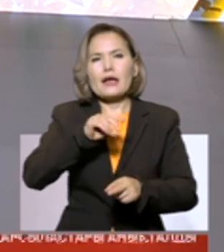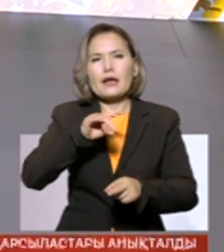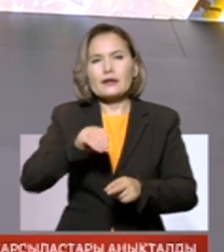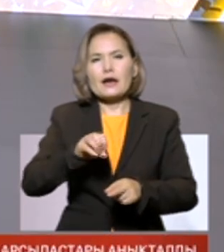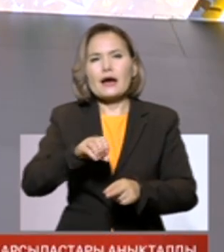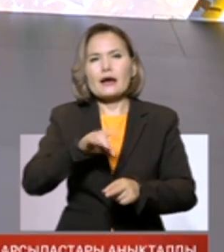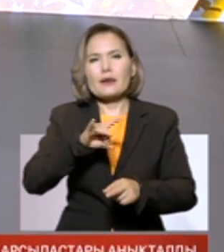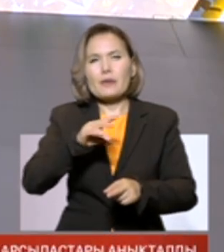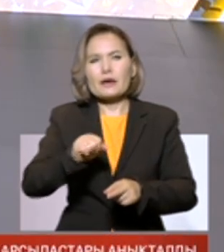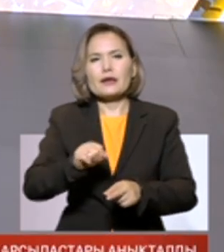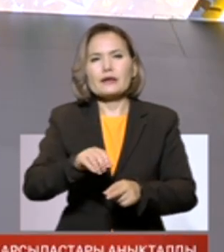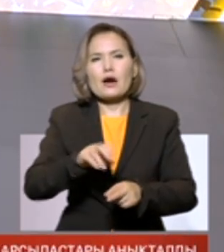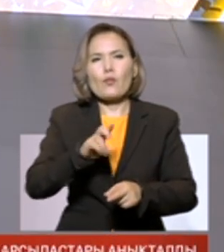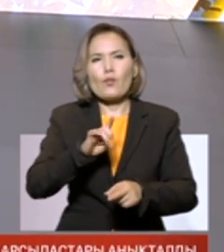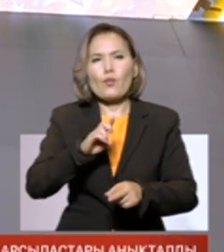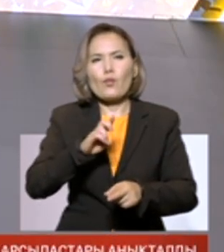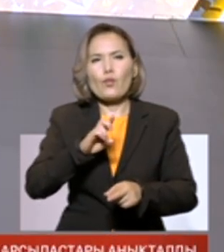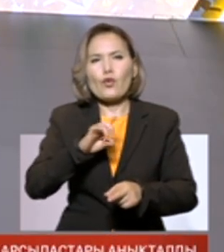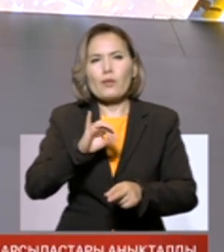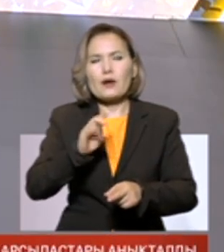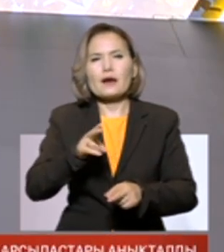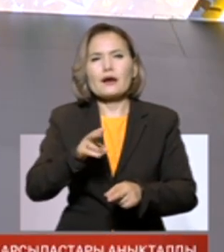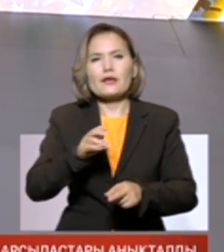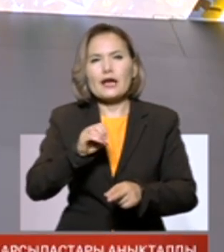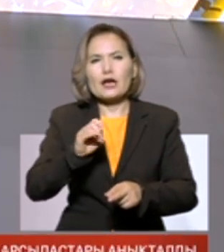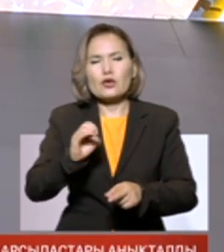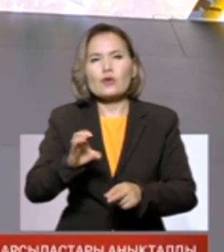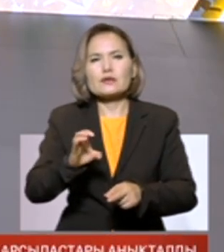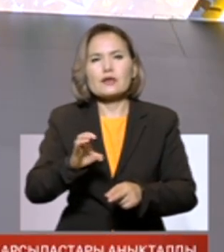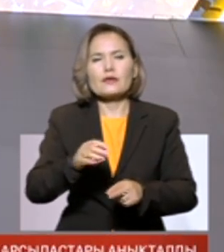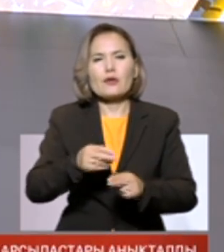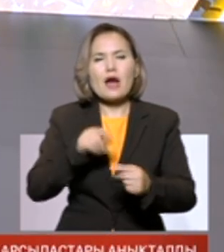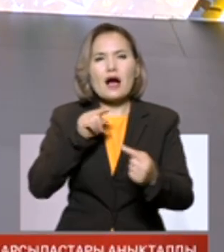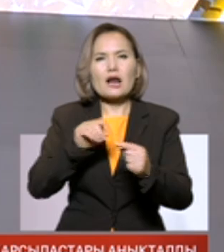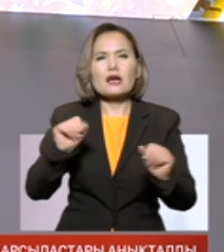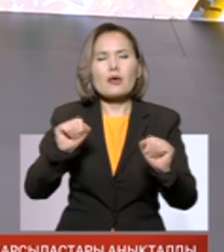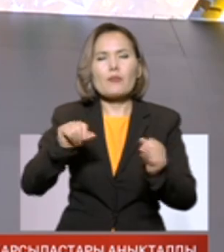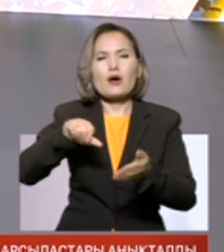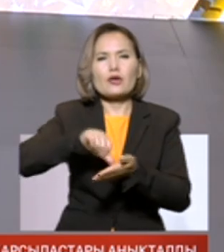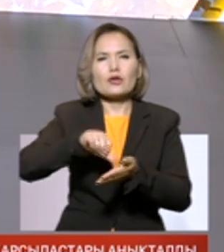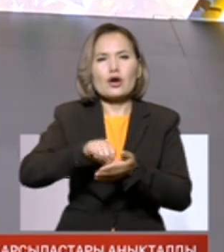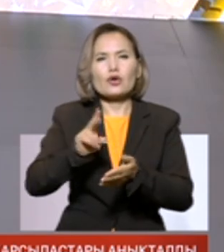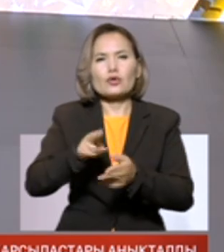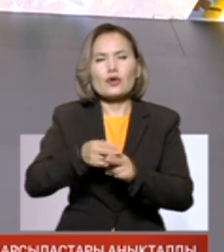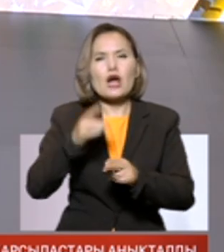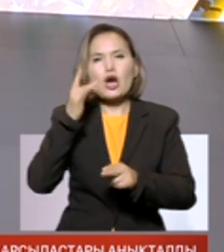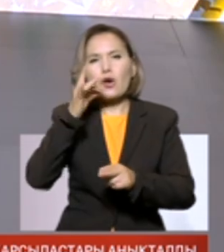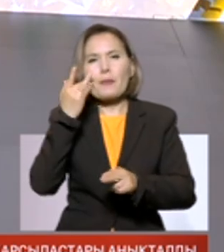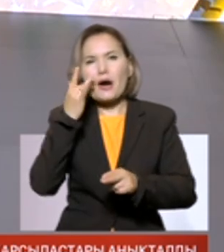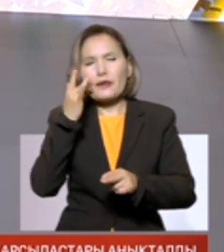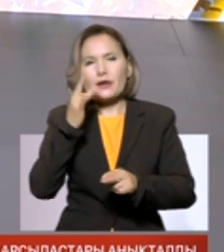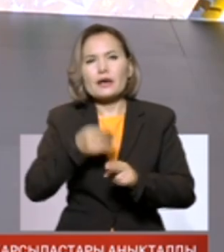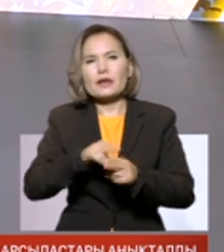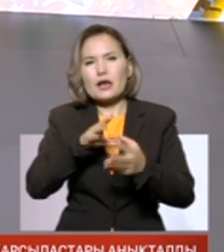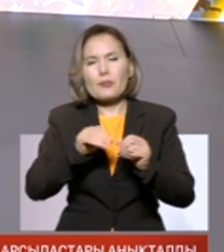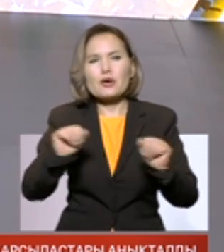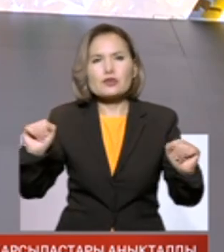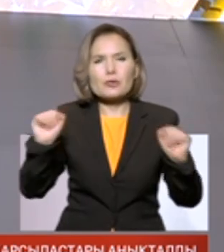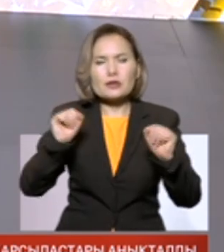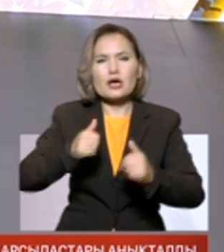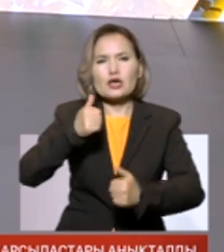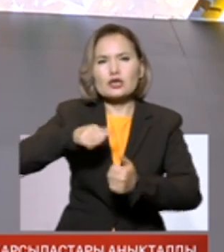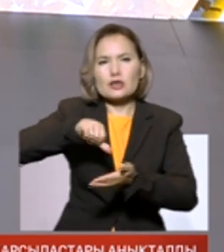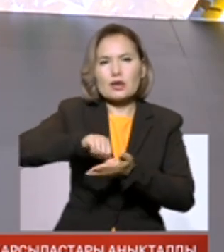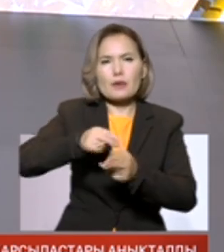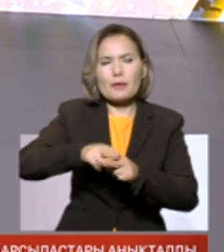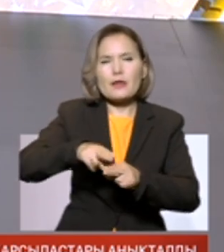мен Александр Бублик, сондай-ақ Елдос Сметовтердің қарсыластары белгілі болды. Олар Румыния, ақш және Нидерланд спортшыларымен сынға